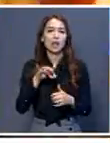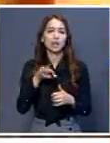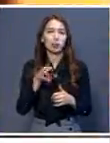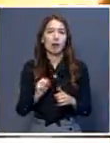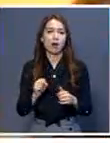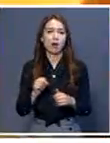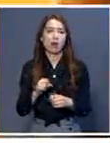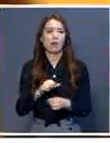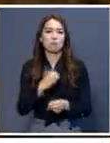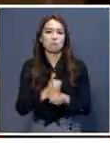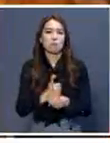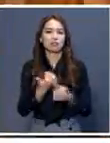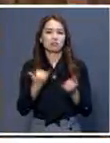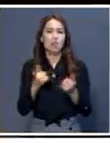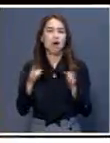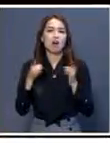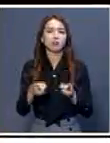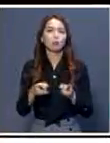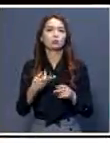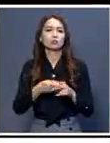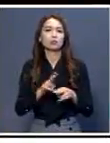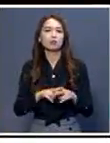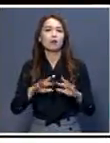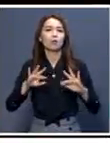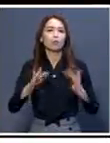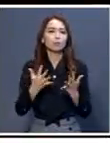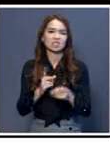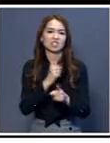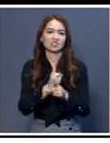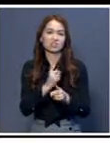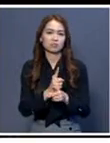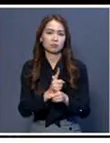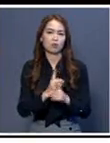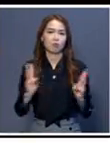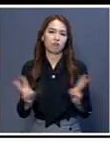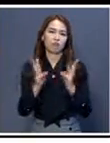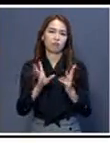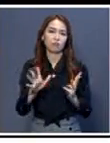мәлімдегенде, автобус бірнеше апта бұрын ғана тоқтауға тыйым салынған аялдамада өртке